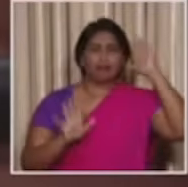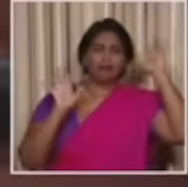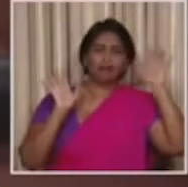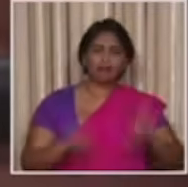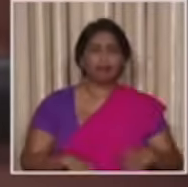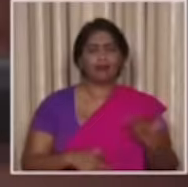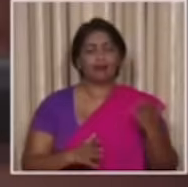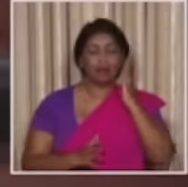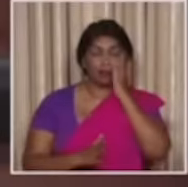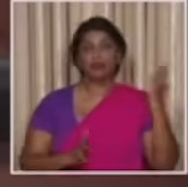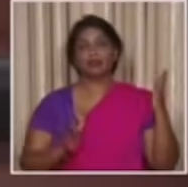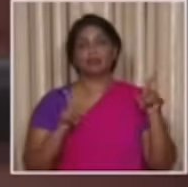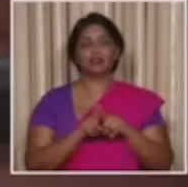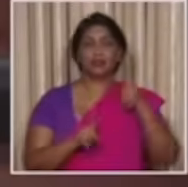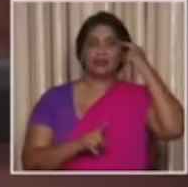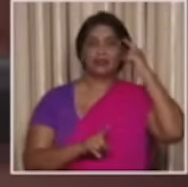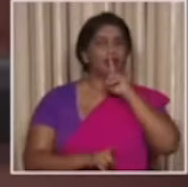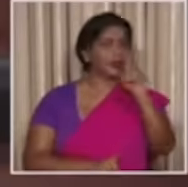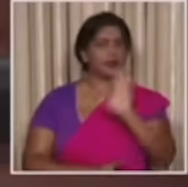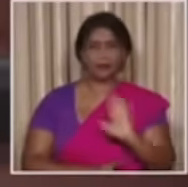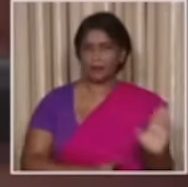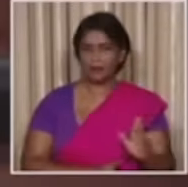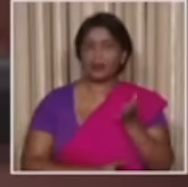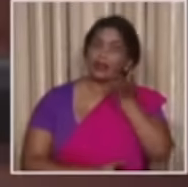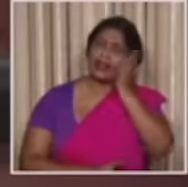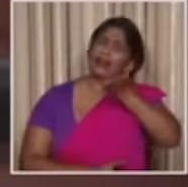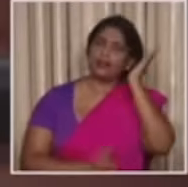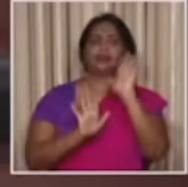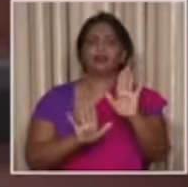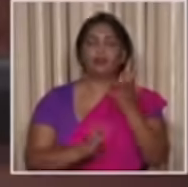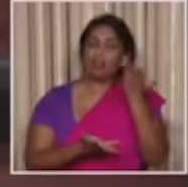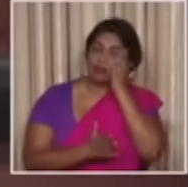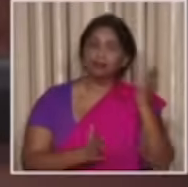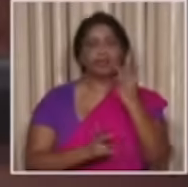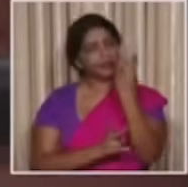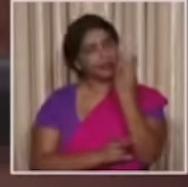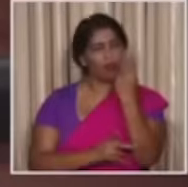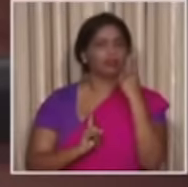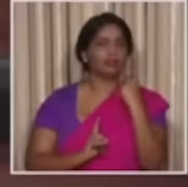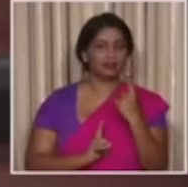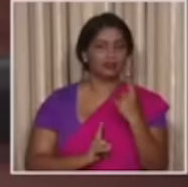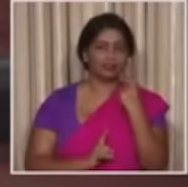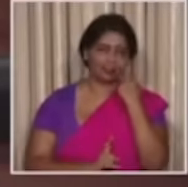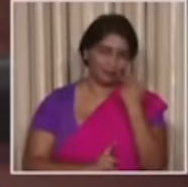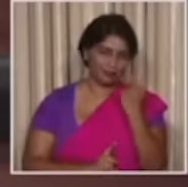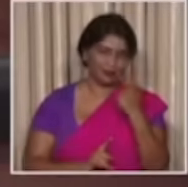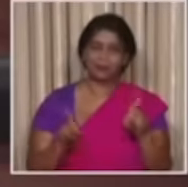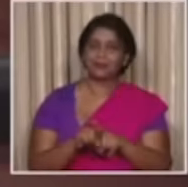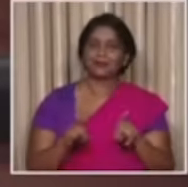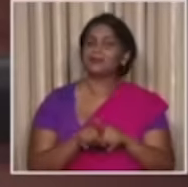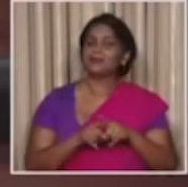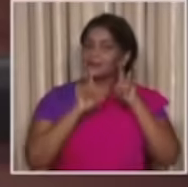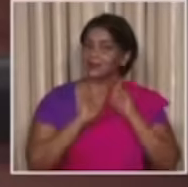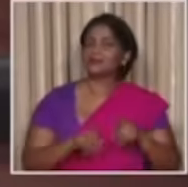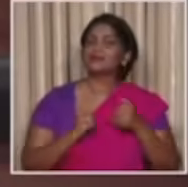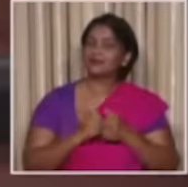නේද නින්දෙන් නැගිට්ට වෙලාවට මතක් වෙනවා කියන්න එපා. එක්කෝ නිදිනා නිදි, එක්කෝ නැගිට්ටා දෙකෙන් එකක්. සමවෙන්න මම කියන්නේ. හරිද?